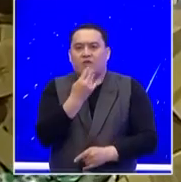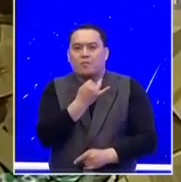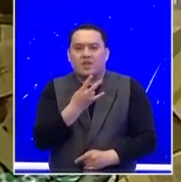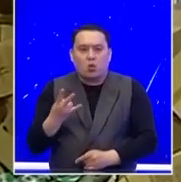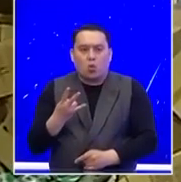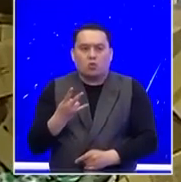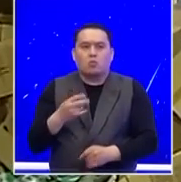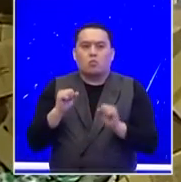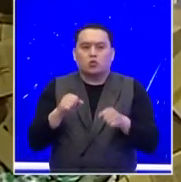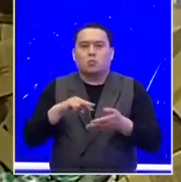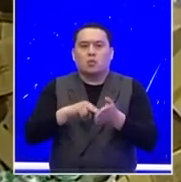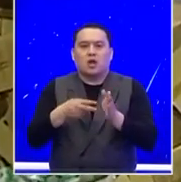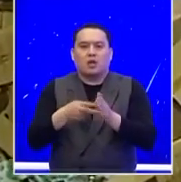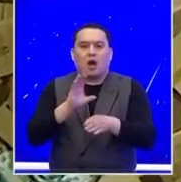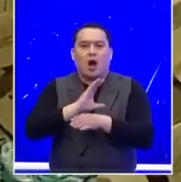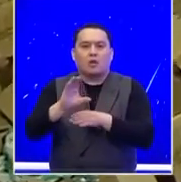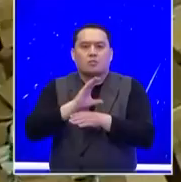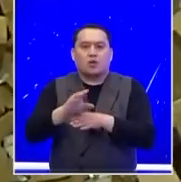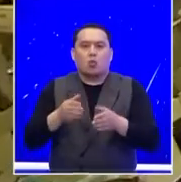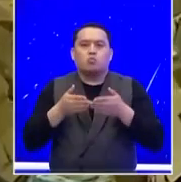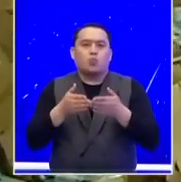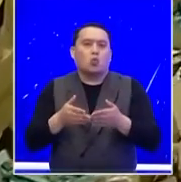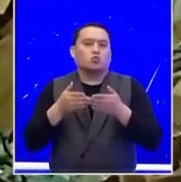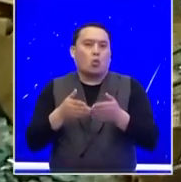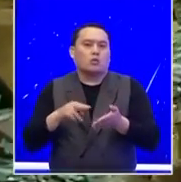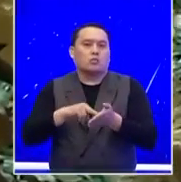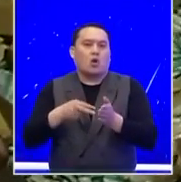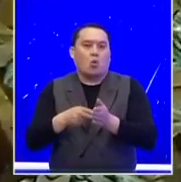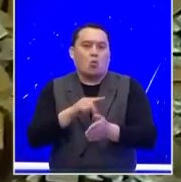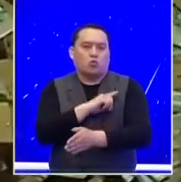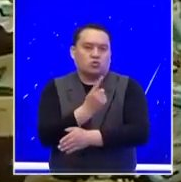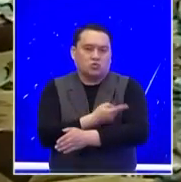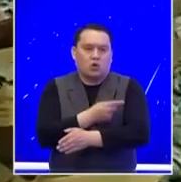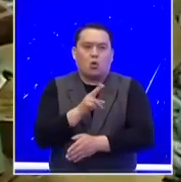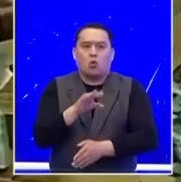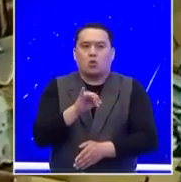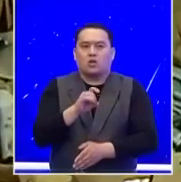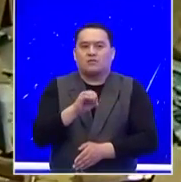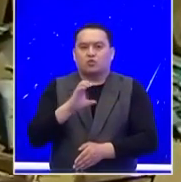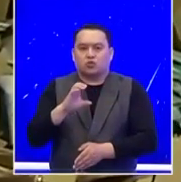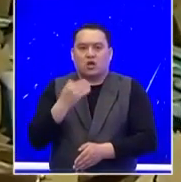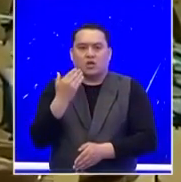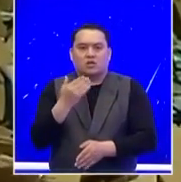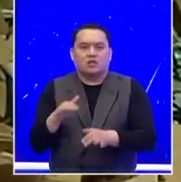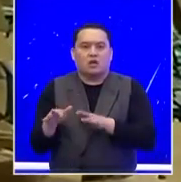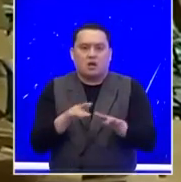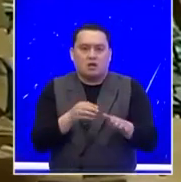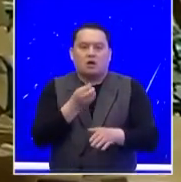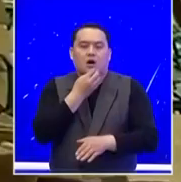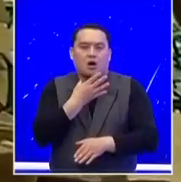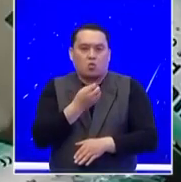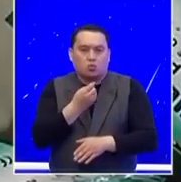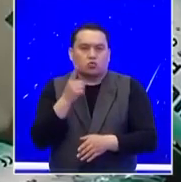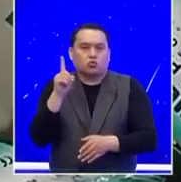это добро мужчина планировал отправить в Португалию. Там сейчас тоже усиленно борются с коронавирусом. И дело вроде бы хорошее, вот